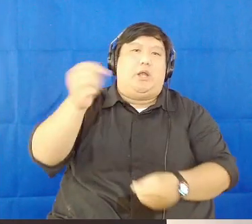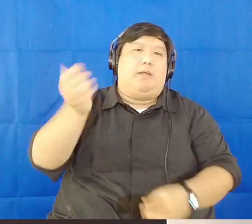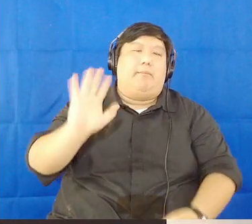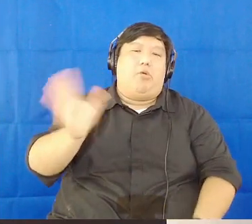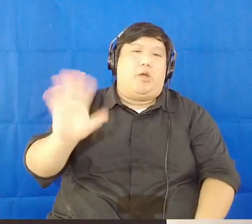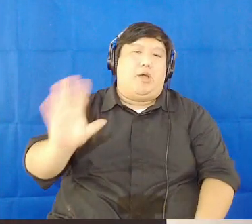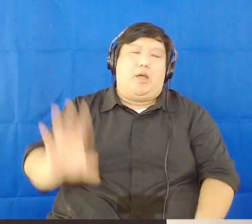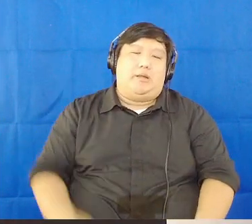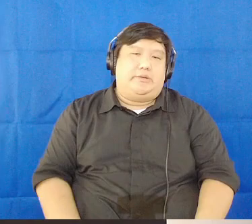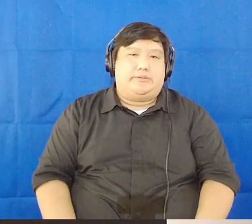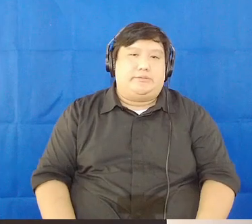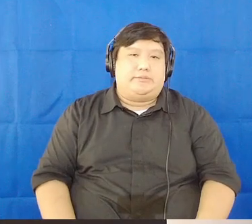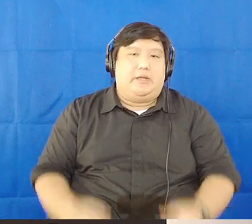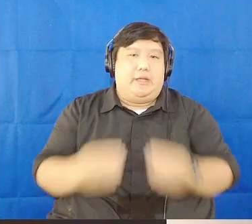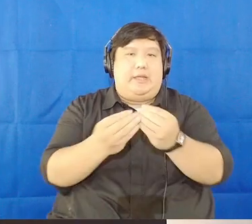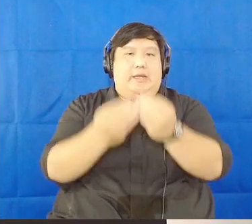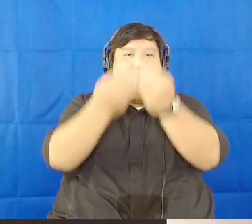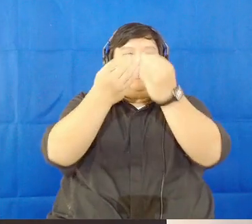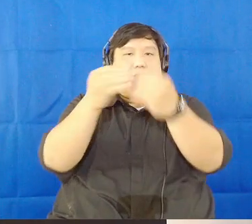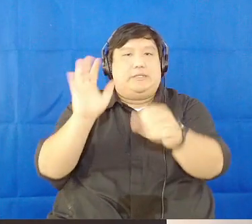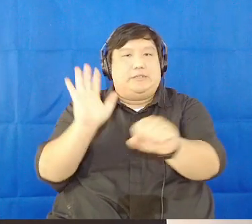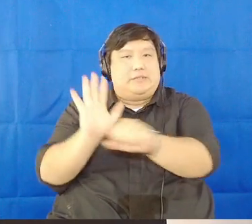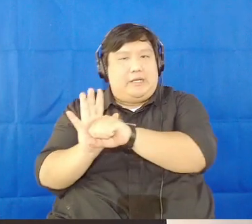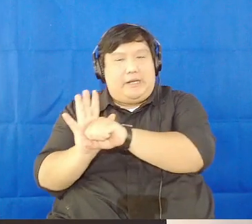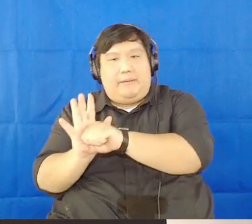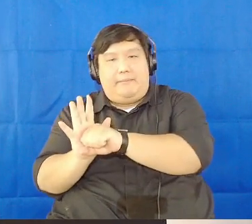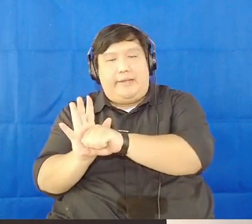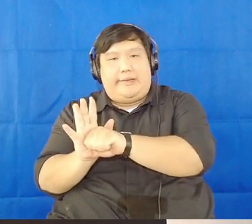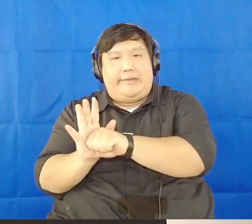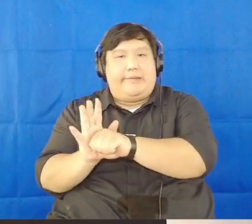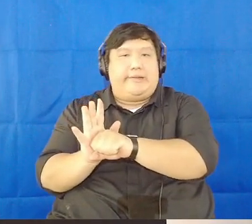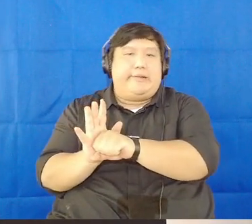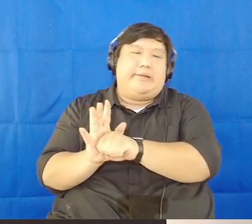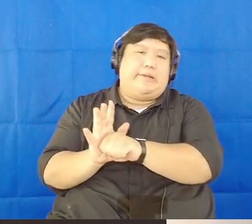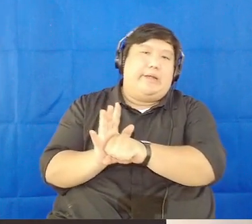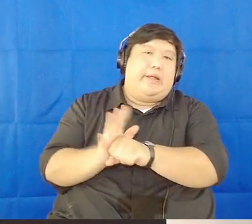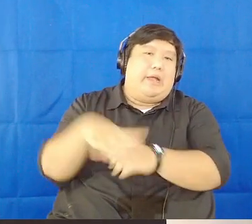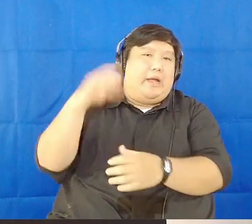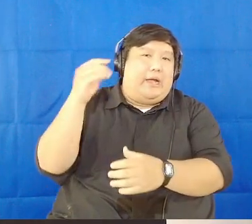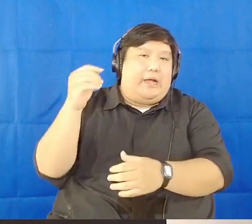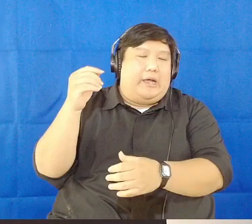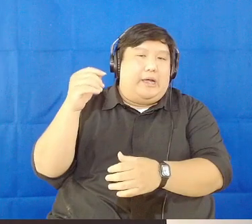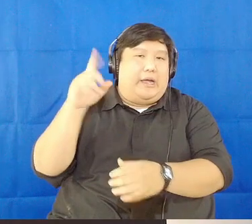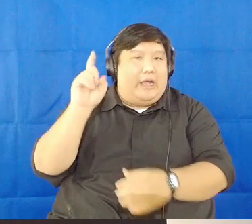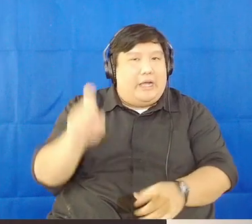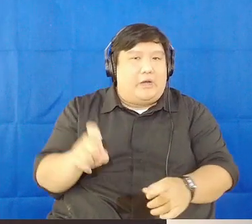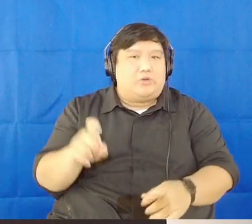Tetapi Ekaristi, sakramen adalah kenyataan rohani yang memang harus kita beri ruang.